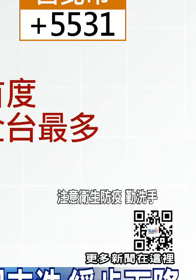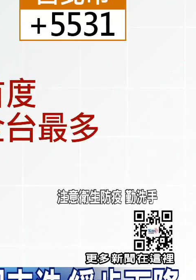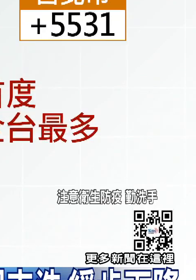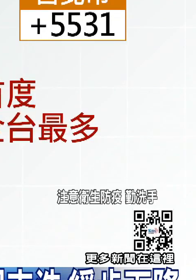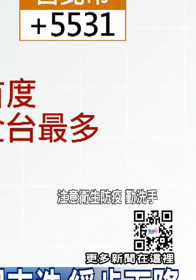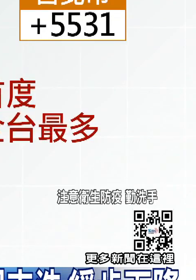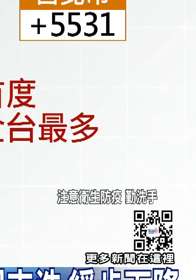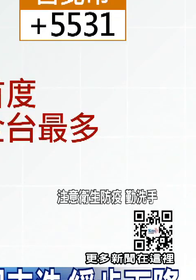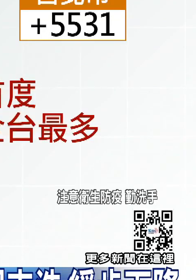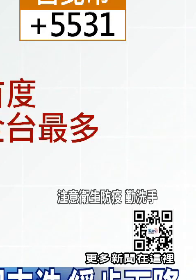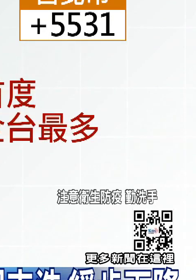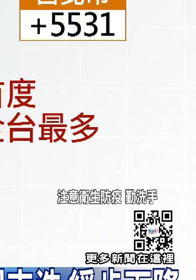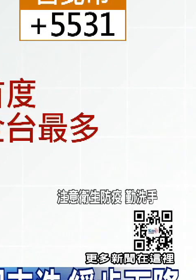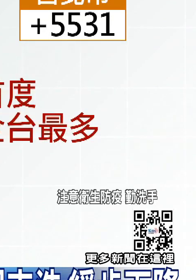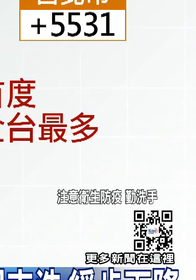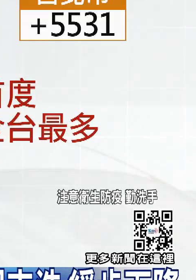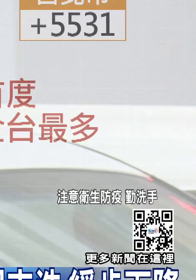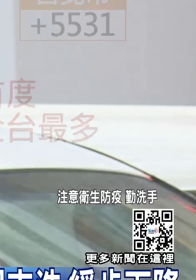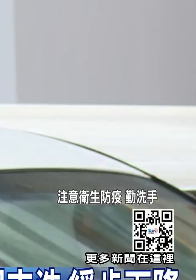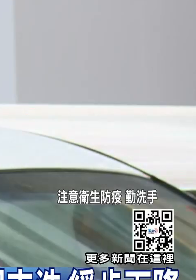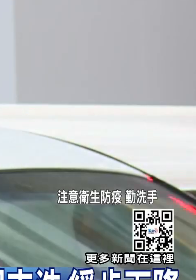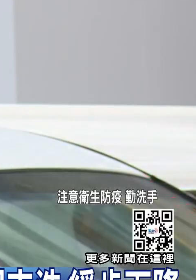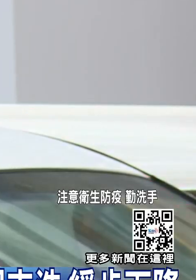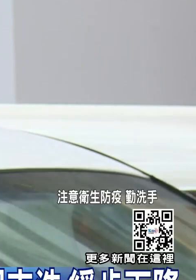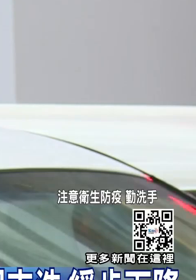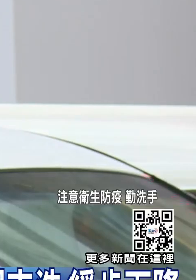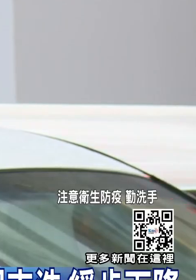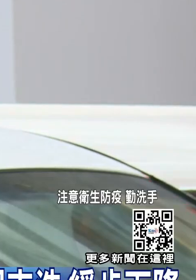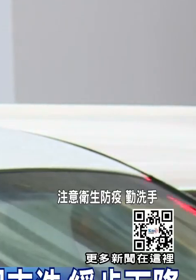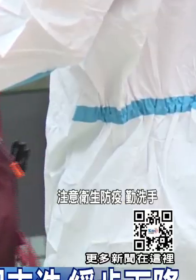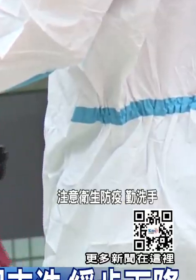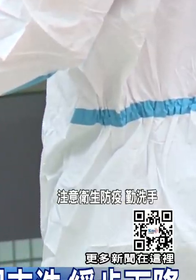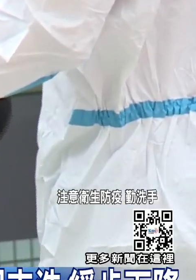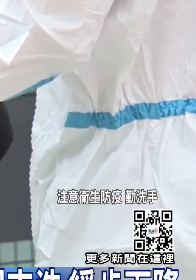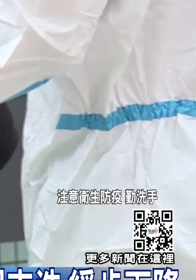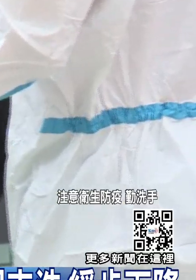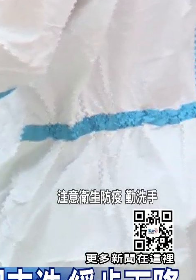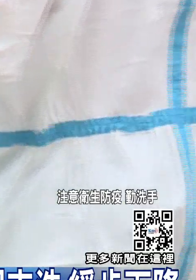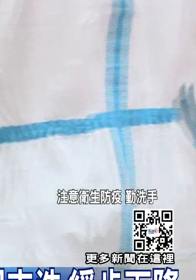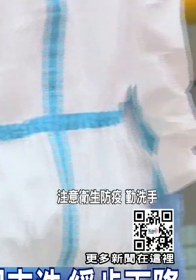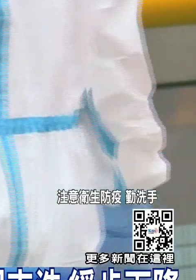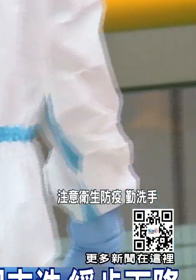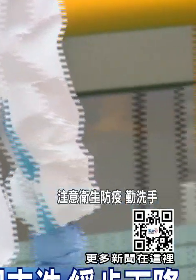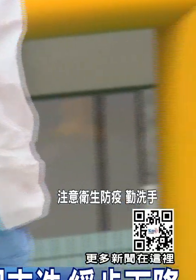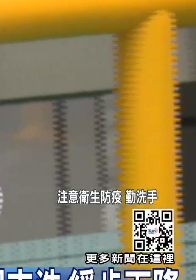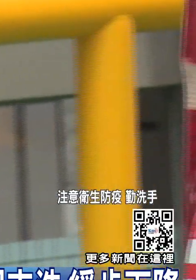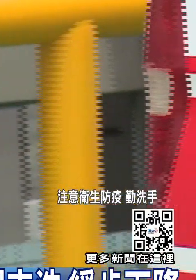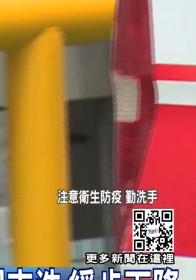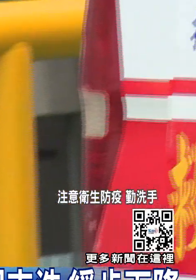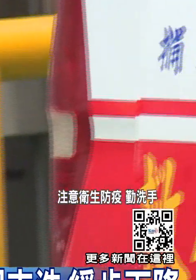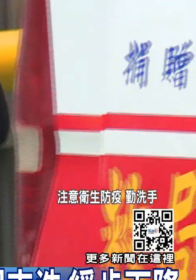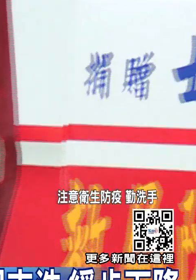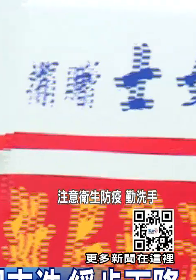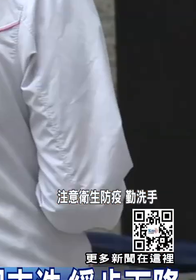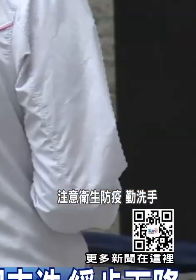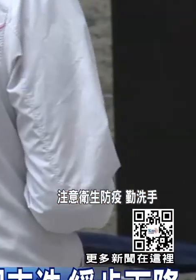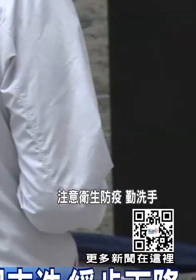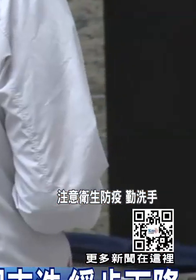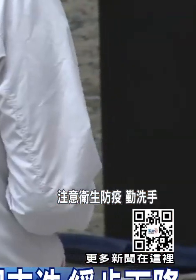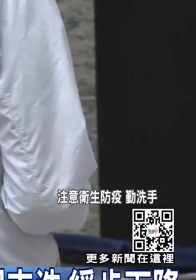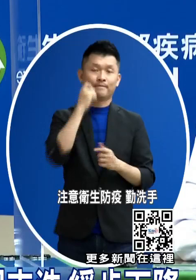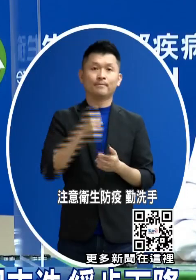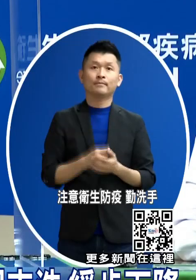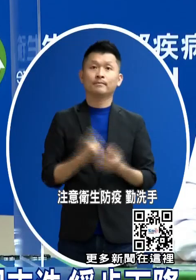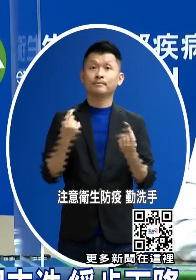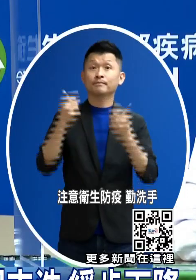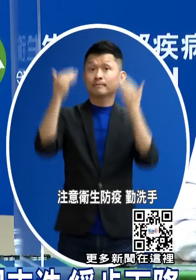序台南、彰化、台北。市立指挥中心认为，6月10号反转下降，只剩下两天，是否会达标？有可能降到千例